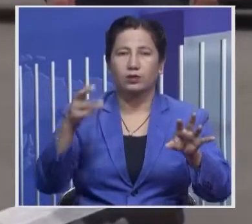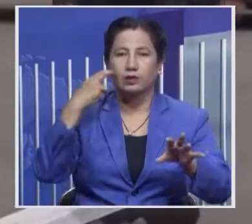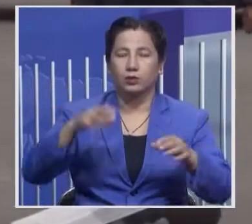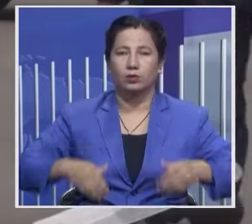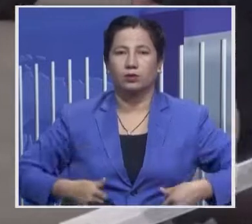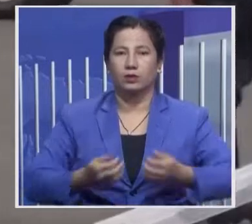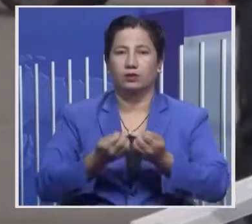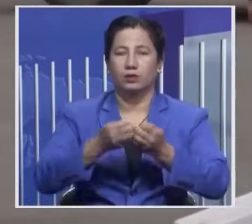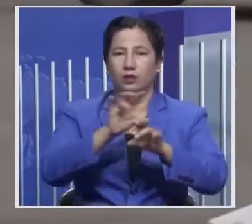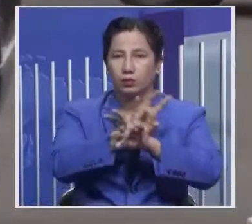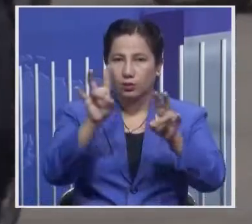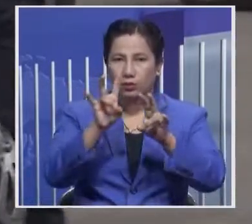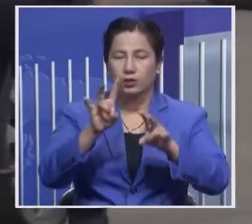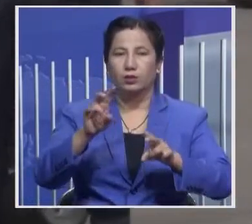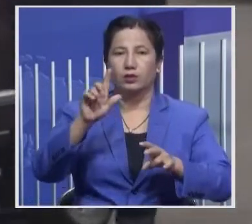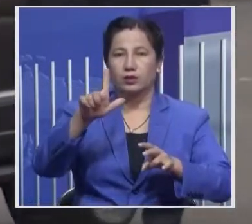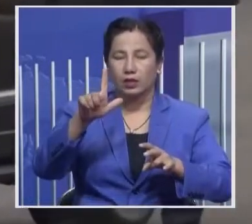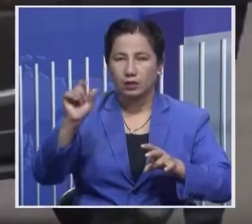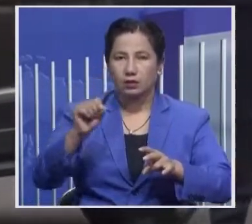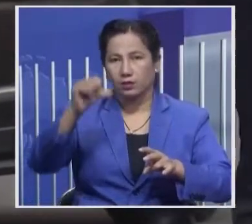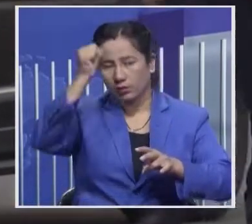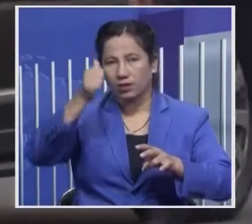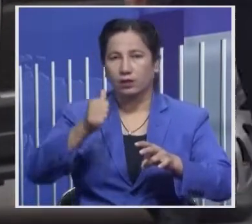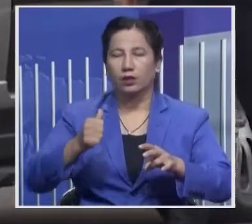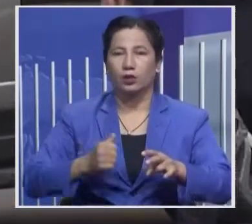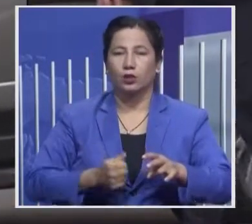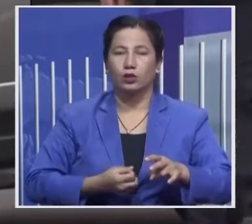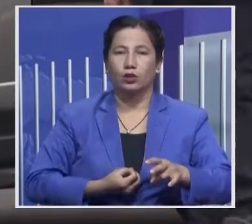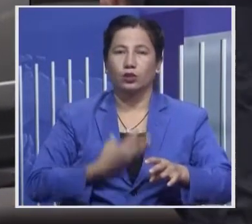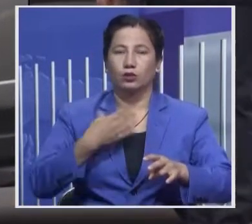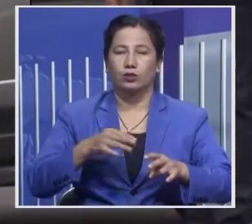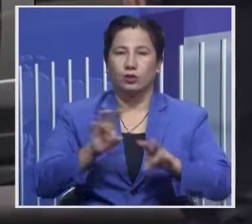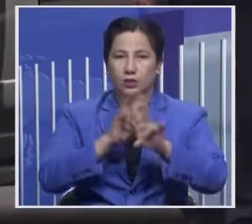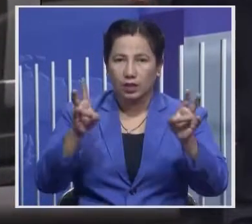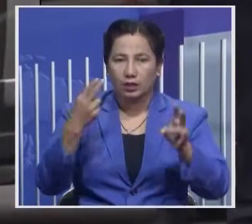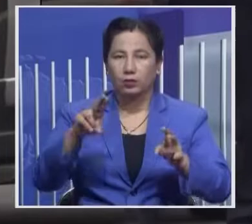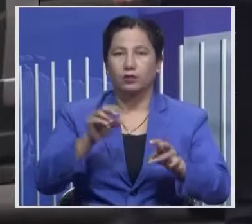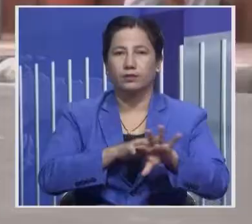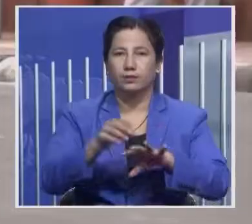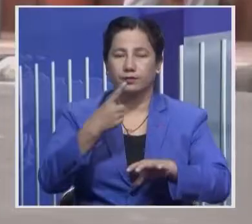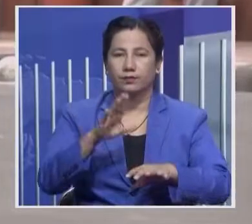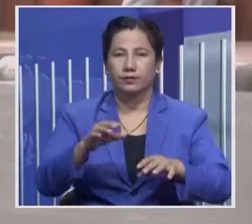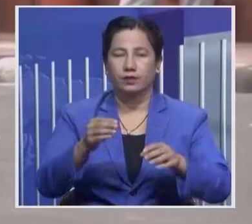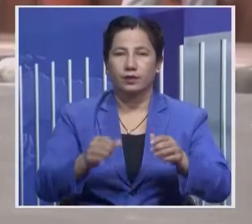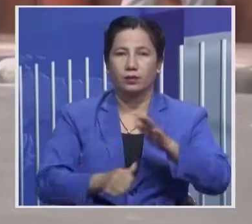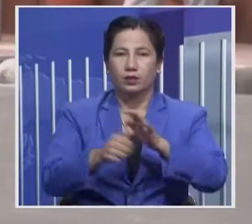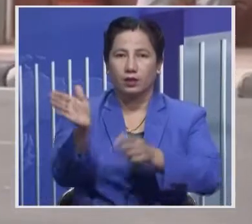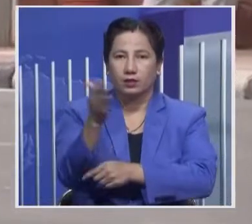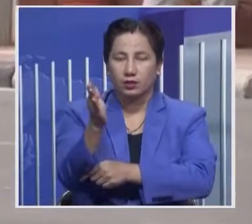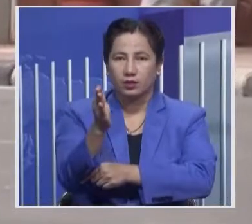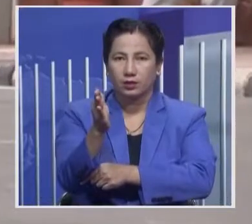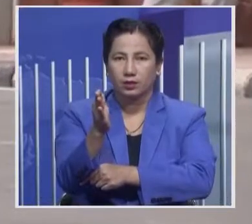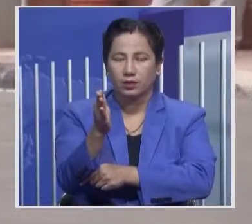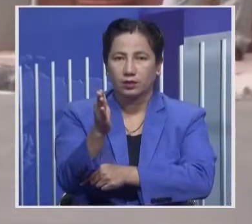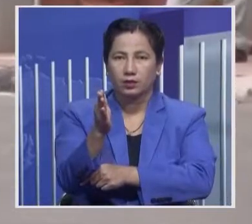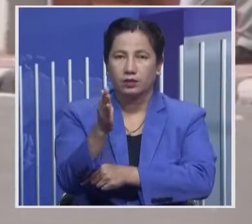मनाउने गरिन्छ। स्वतन्त्रताका 7.5 दशक भारतका लागि सुखद र सन्तोषजनक नै रहेको धेरैले बताएका छन्।